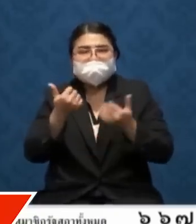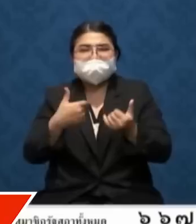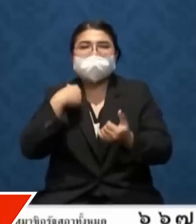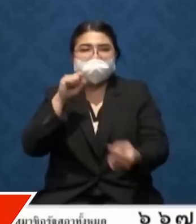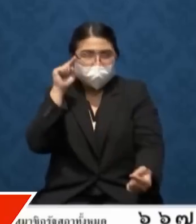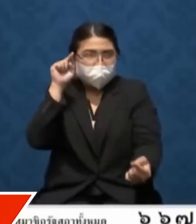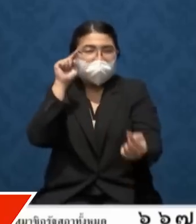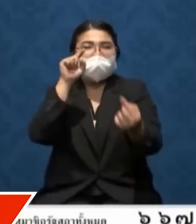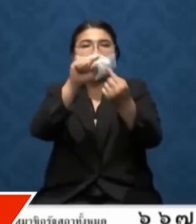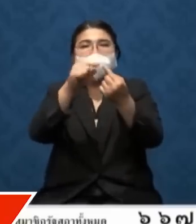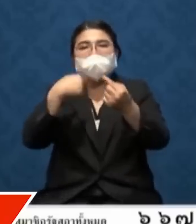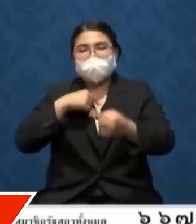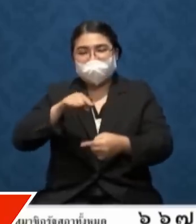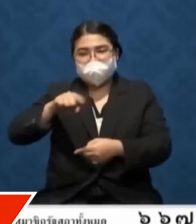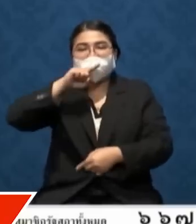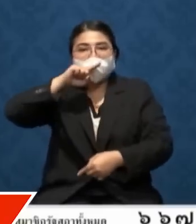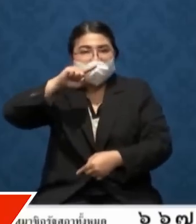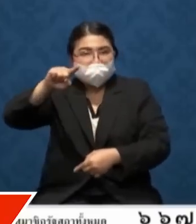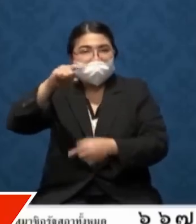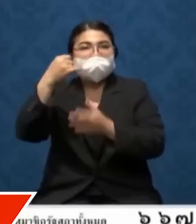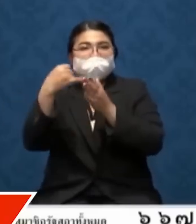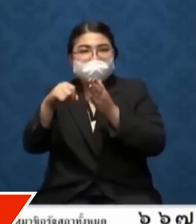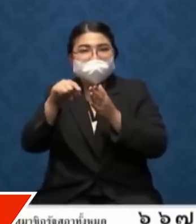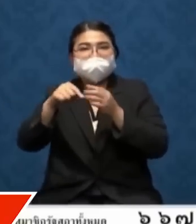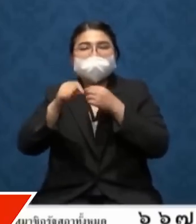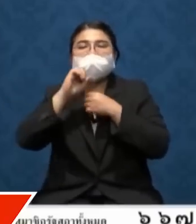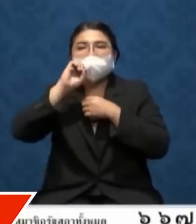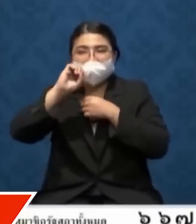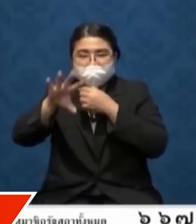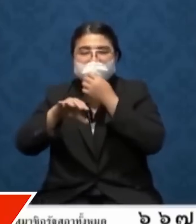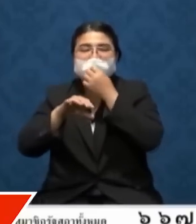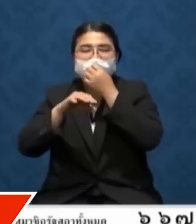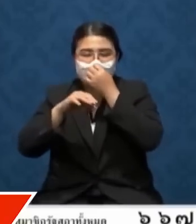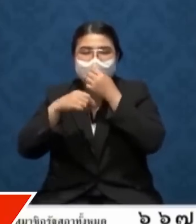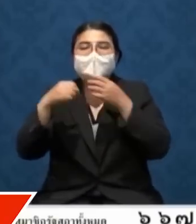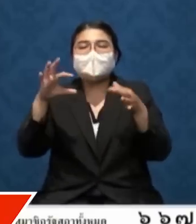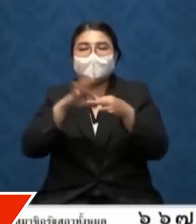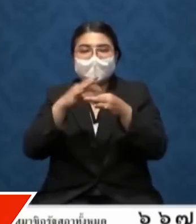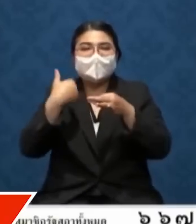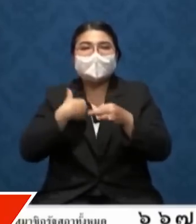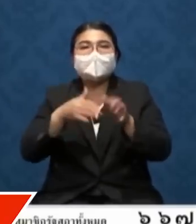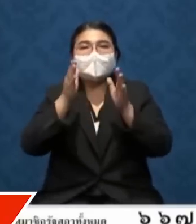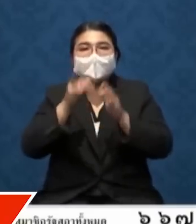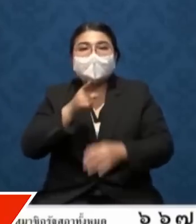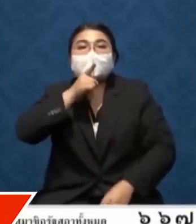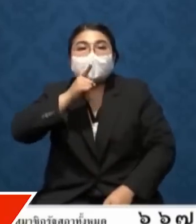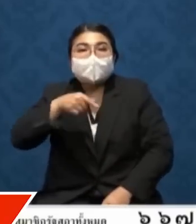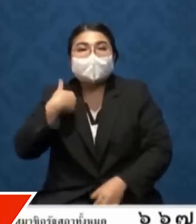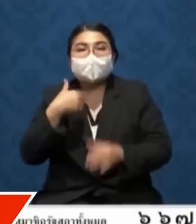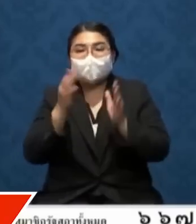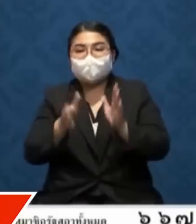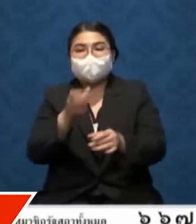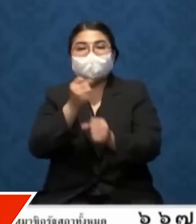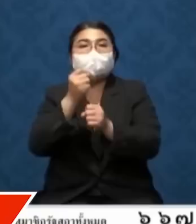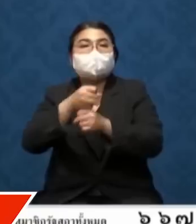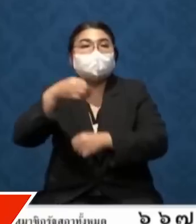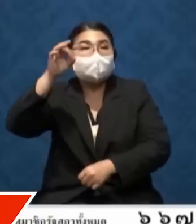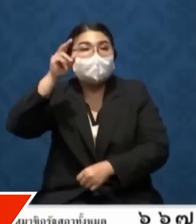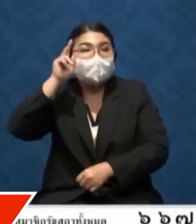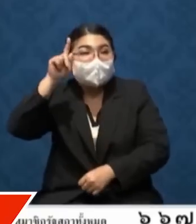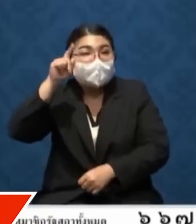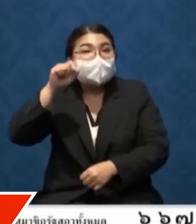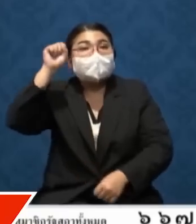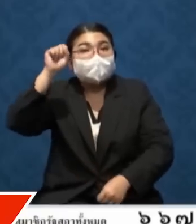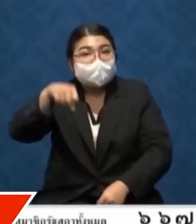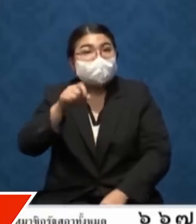สู่การแ cigความร้องทุกร่าวโทษในกรณิการอนึกคดีกัสื่มวชนให้หรอไม่ผมถามชดๆ